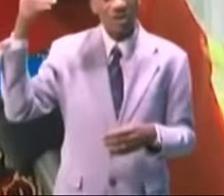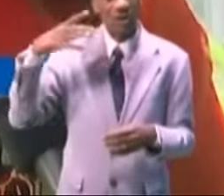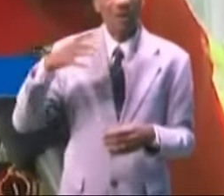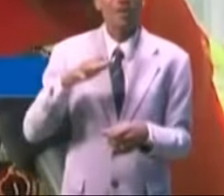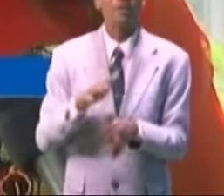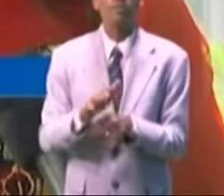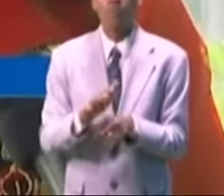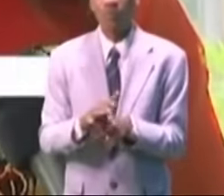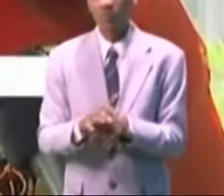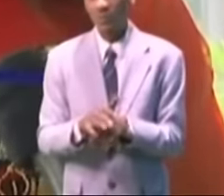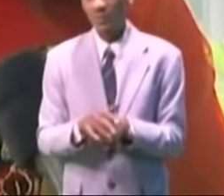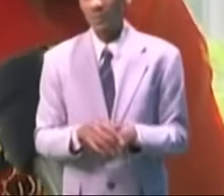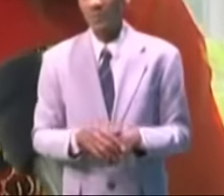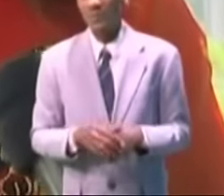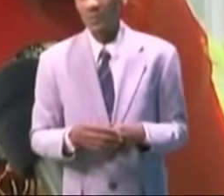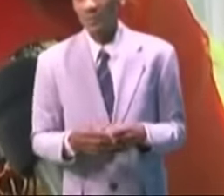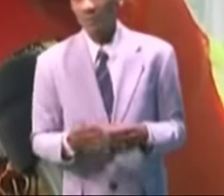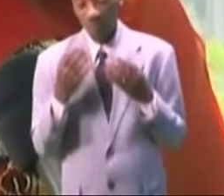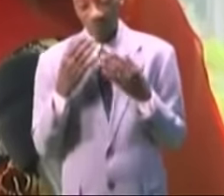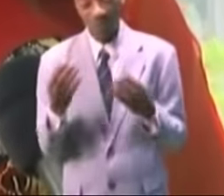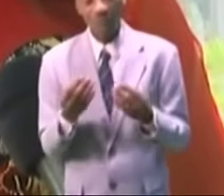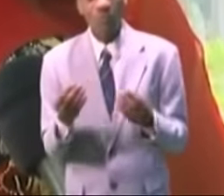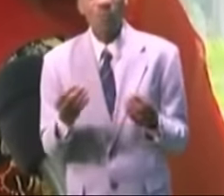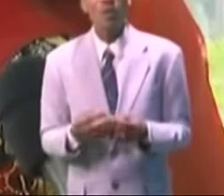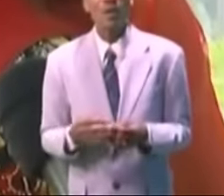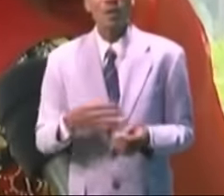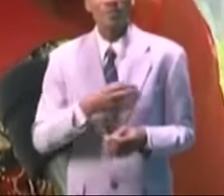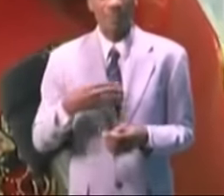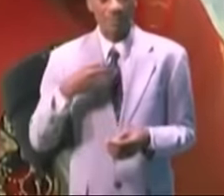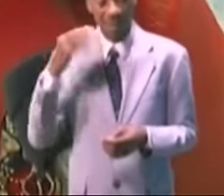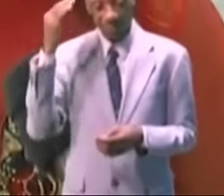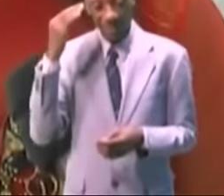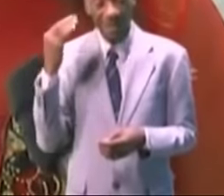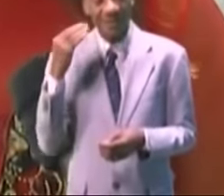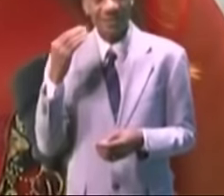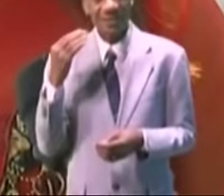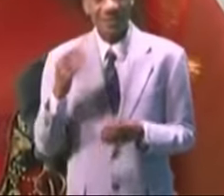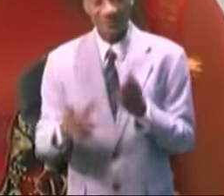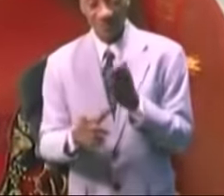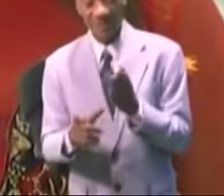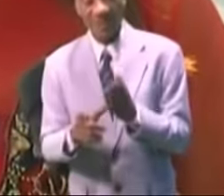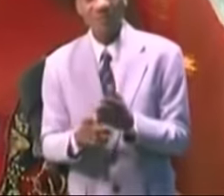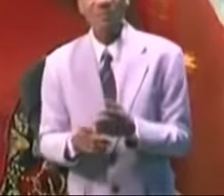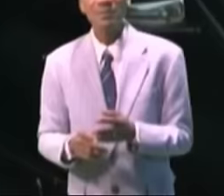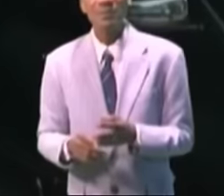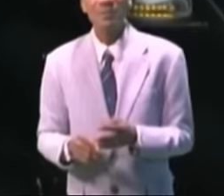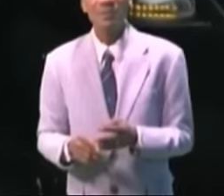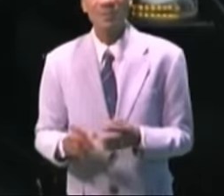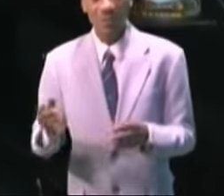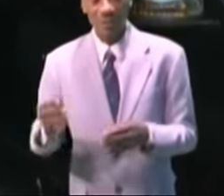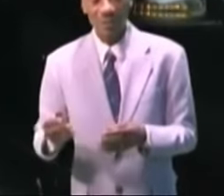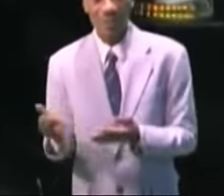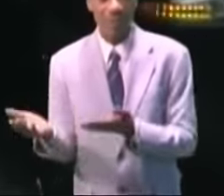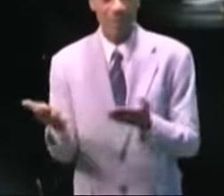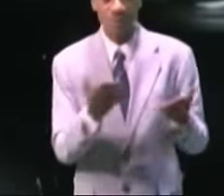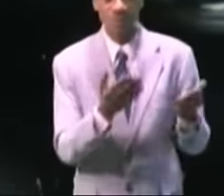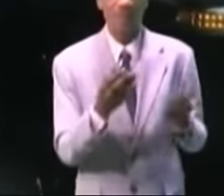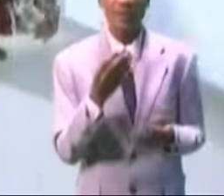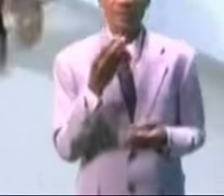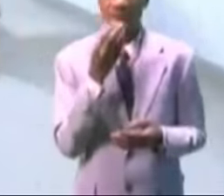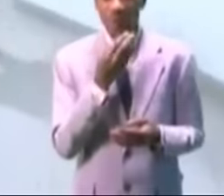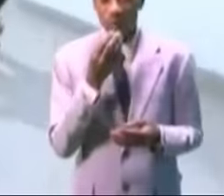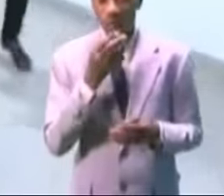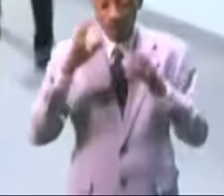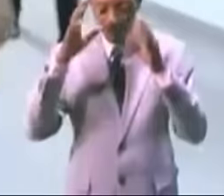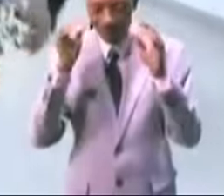globale du climat pour la prochaine COP 29 qui arrive et surtout pour la COP 30 qui va se passer au Brésil. Pour la ministre déléguée,